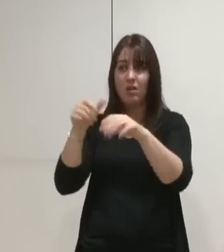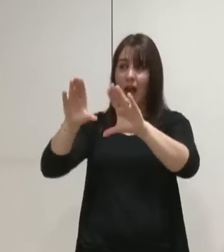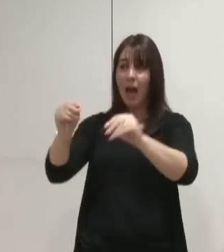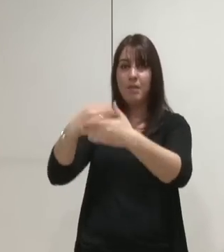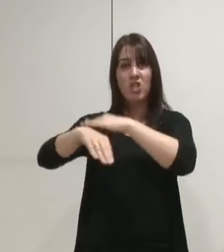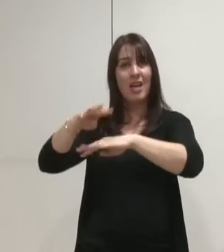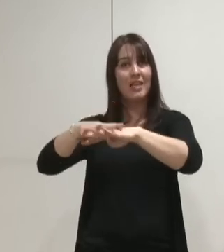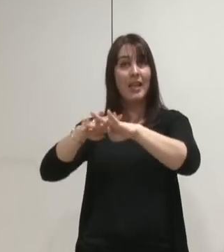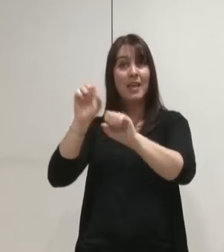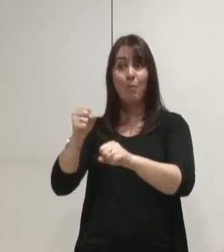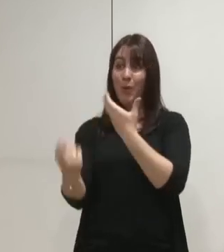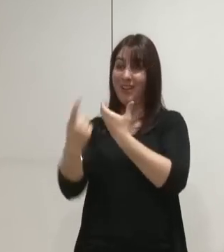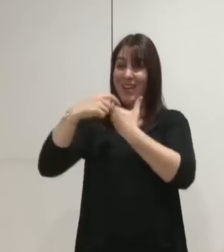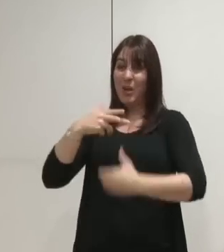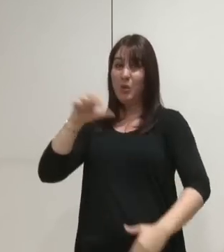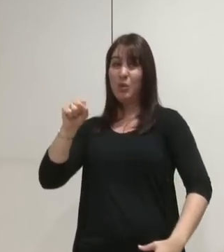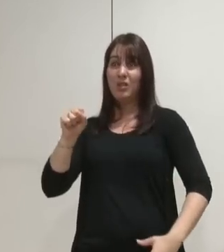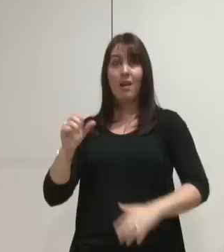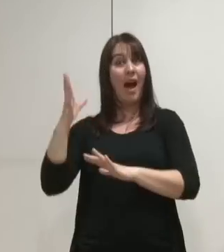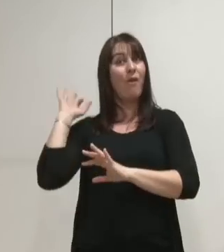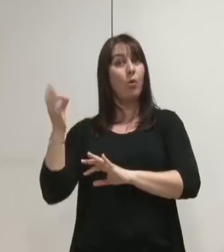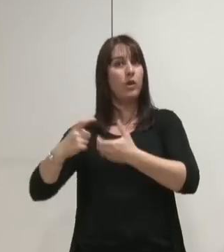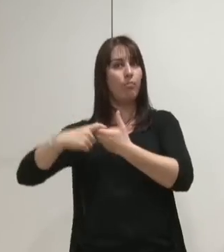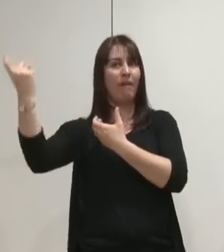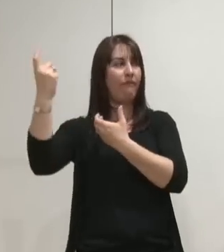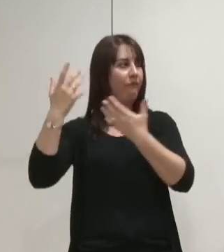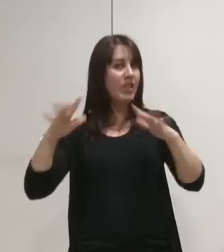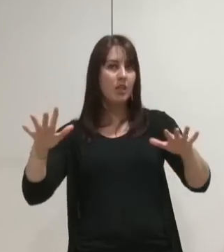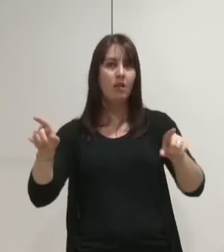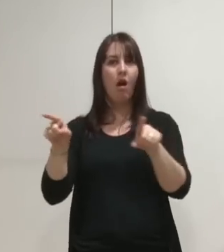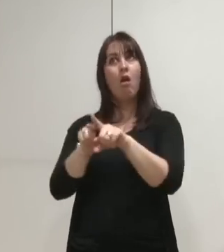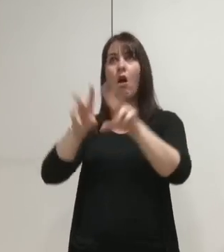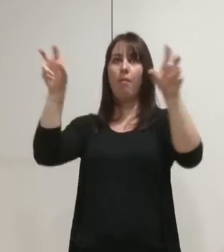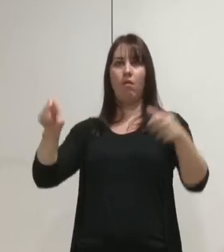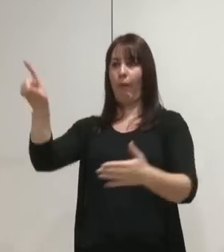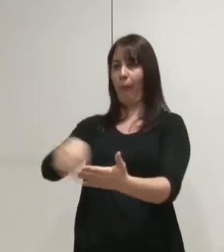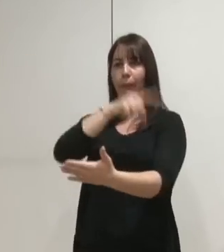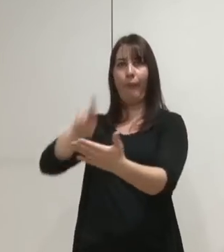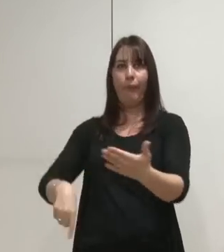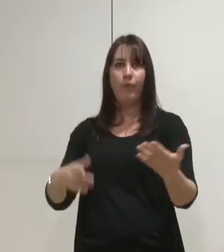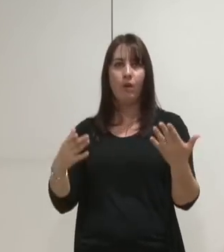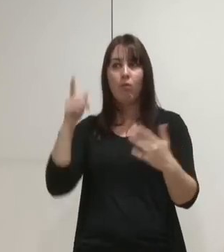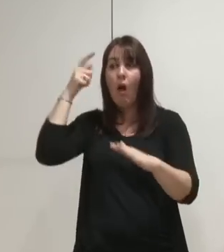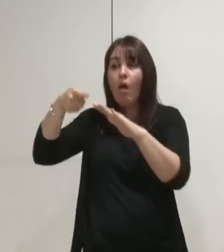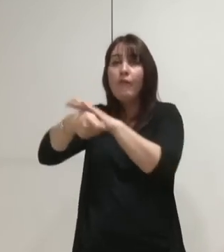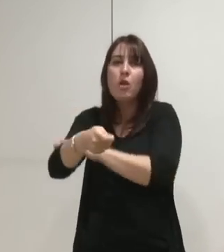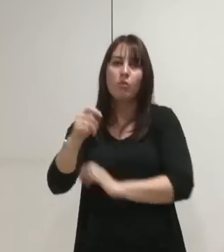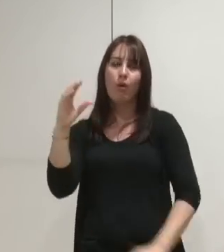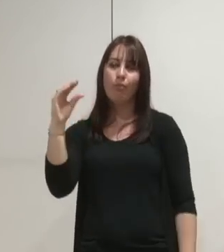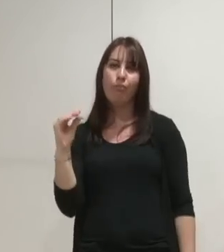éligibles au dispositif CX et qui ne le sont plus donc tout d'un coup c'est rayé de la carte mais en fait il y avait assez peu de financement par là